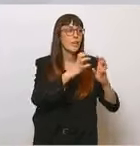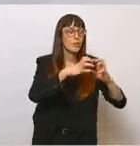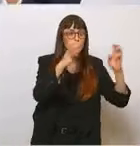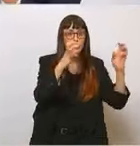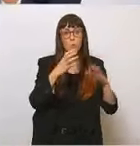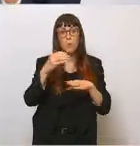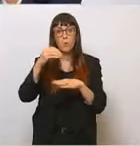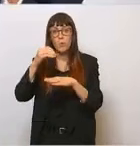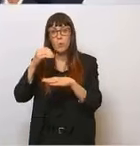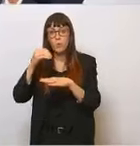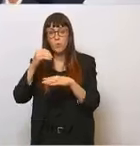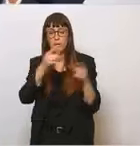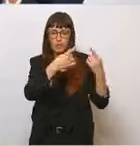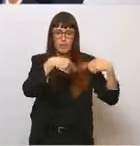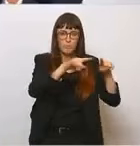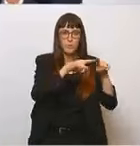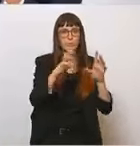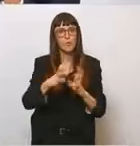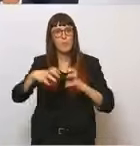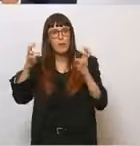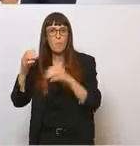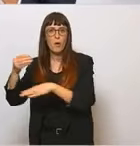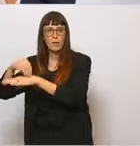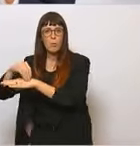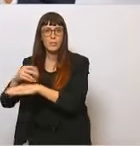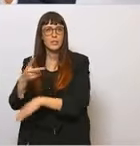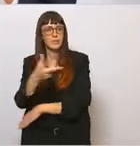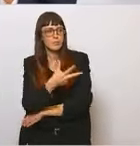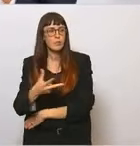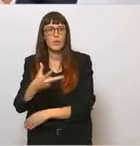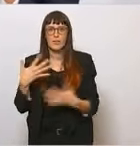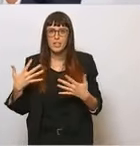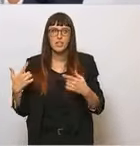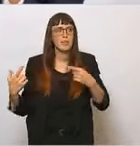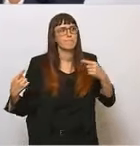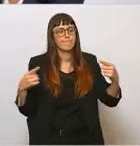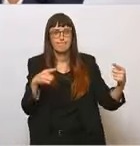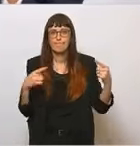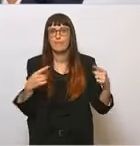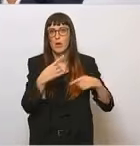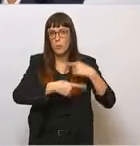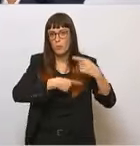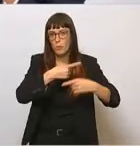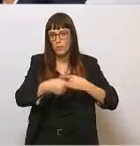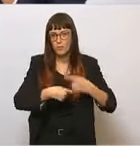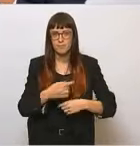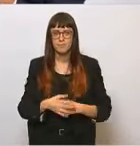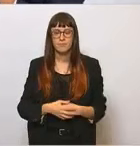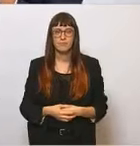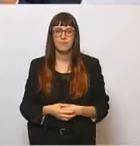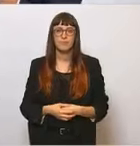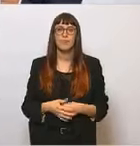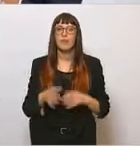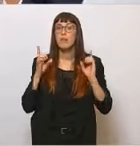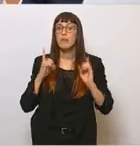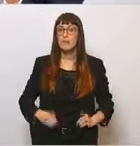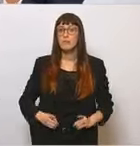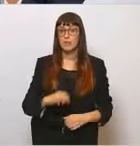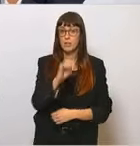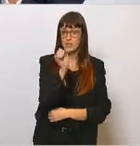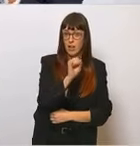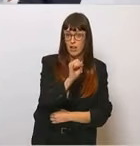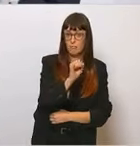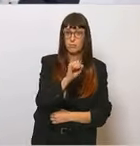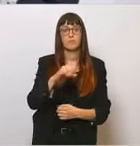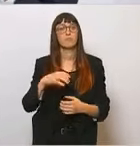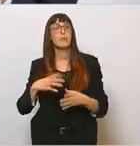Conseil. Premièrement, je pense qu'il faut rappeler un certain nombre de choses. C'est que le député Schwab et le Parlement sont ambitieux, c'est